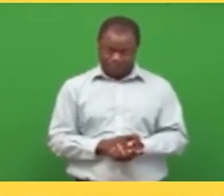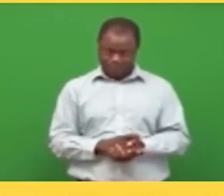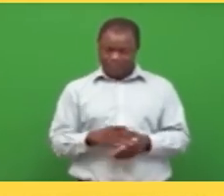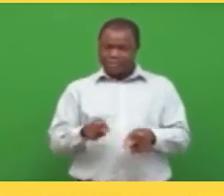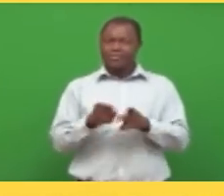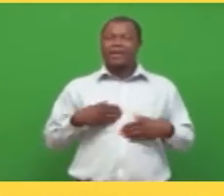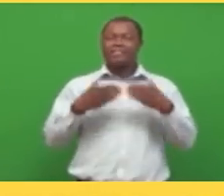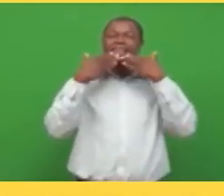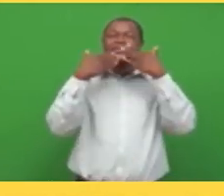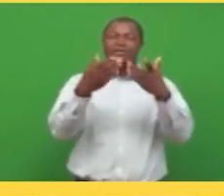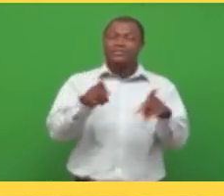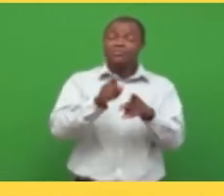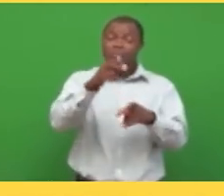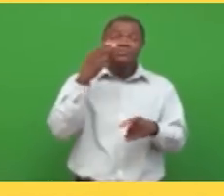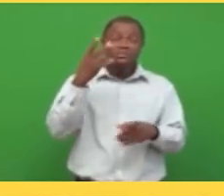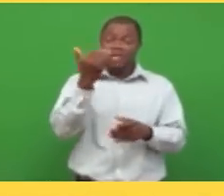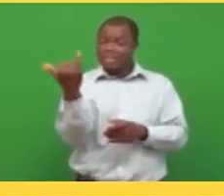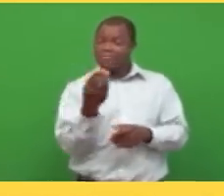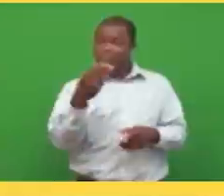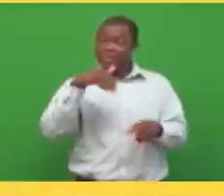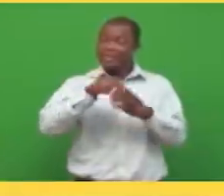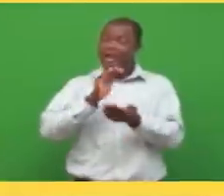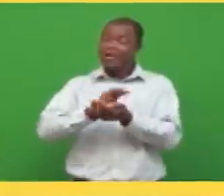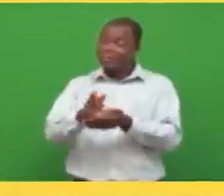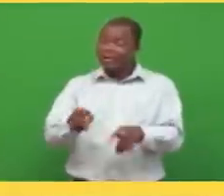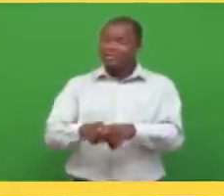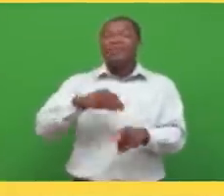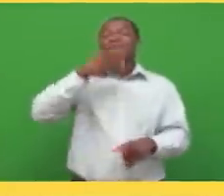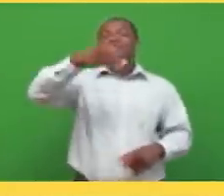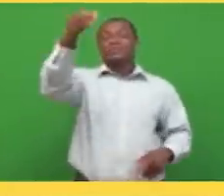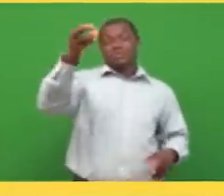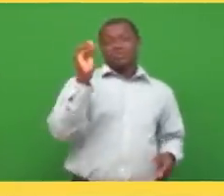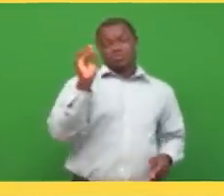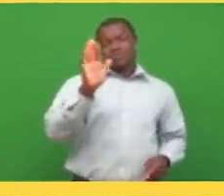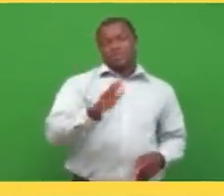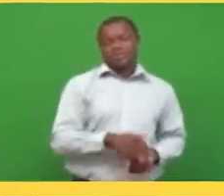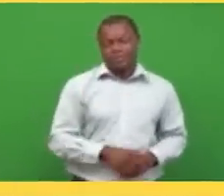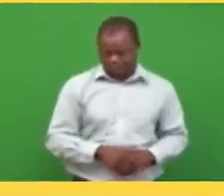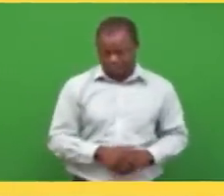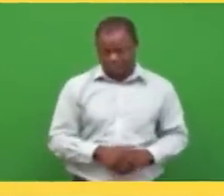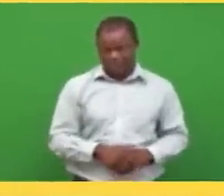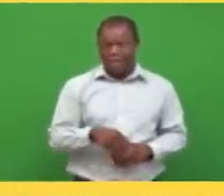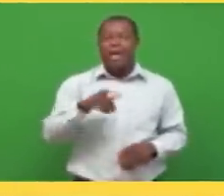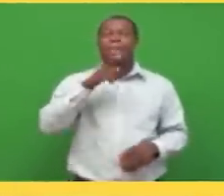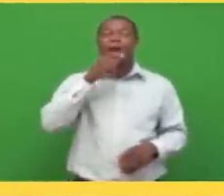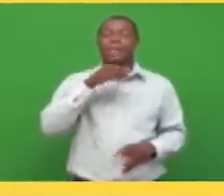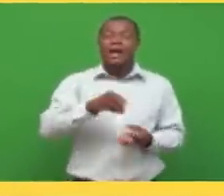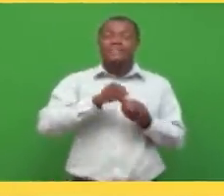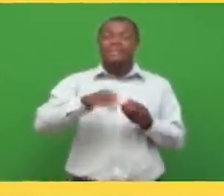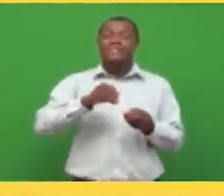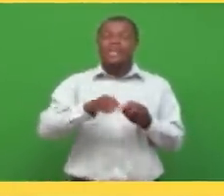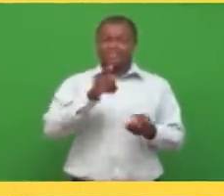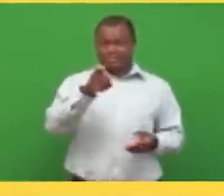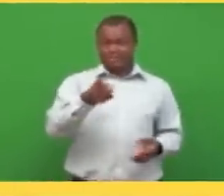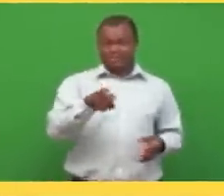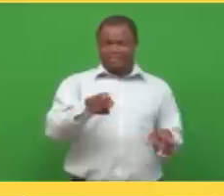Mukanzwa vechidiki vari mutsika nemagariro. Nyika yamangwana yakaita sei? Yakanaka. Baba serious ndotanga nemika.